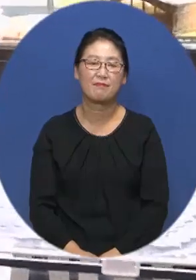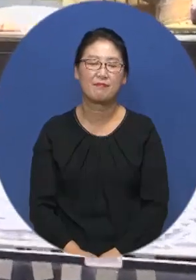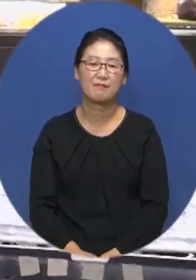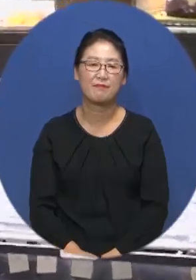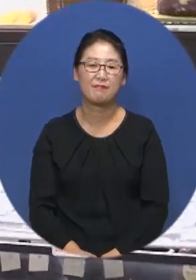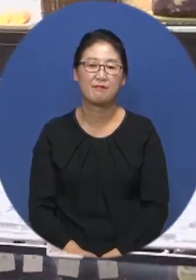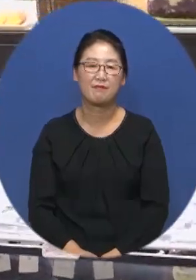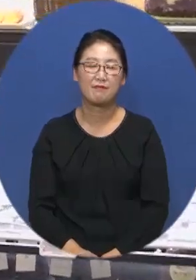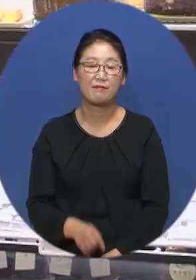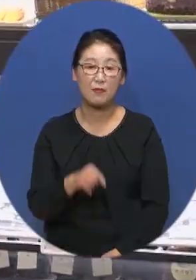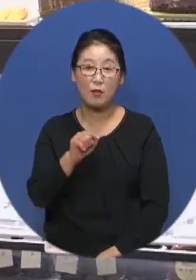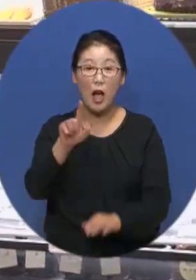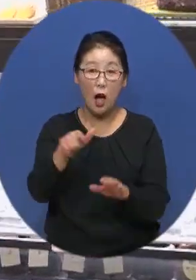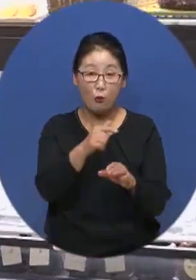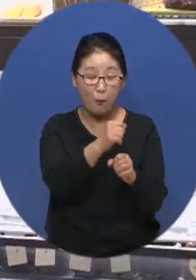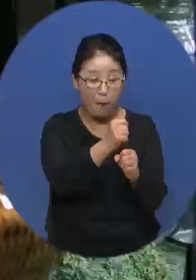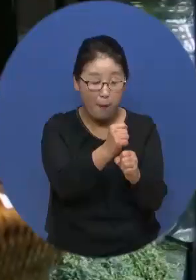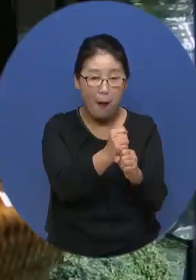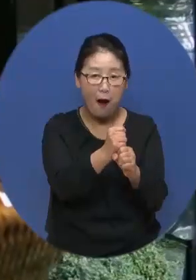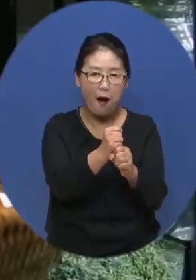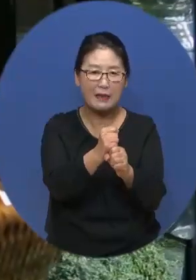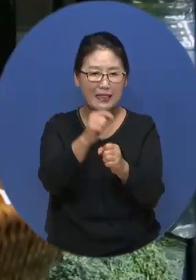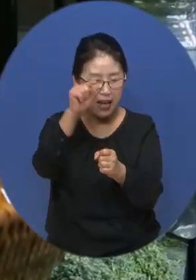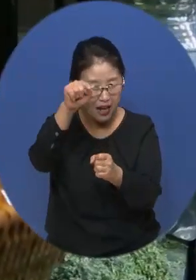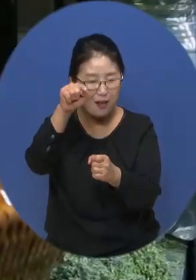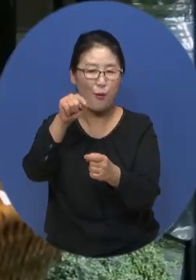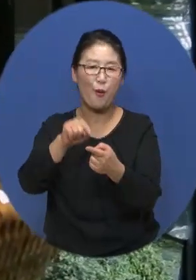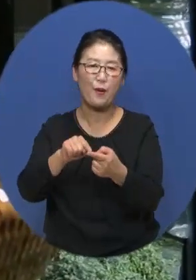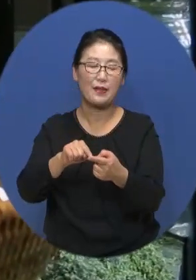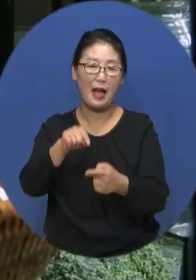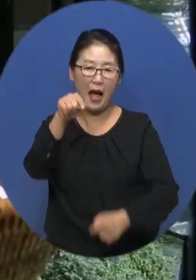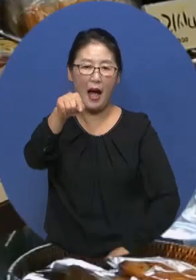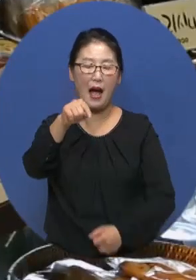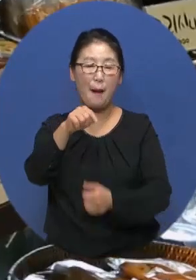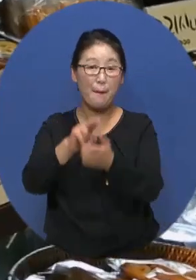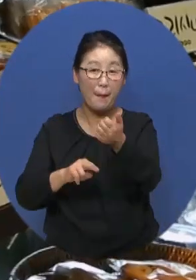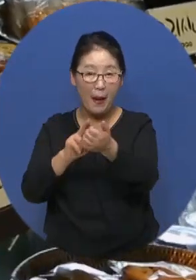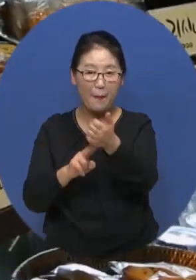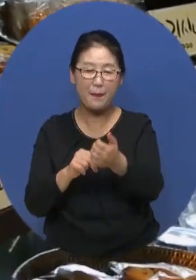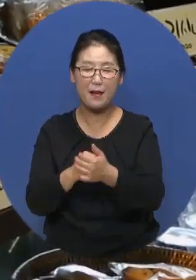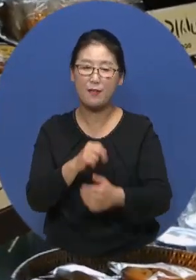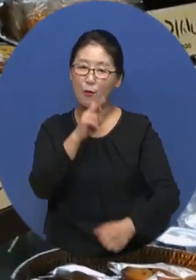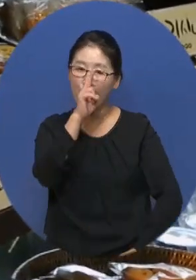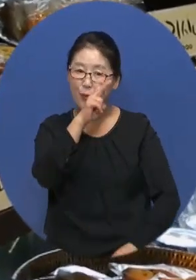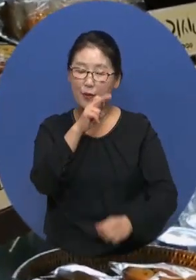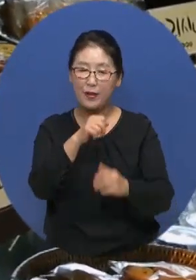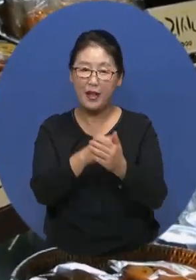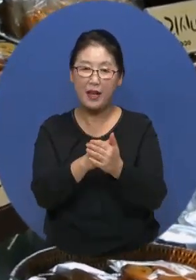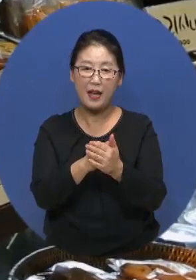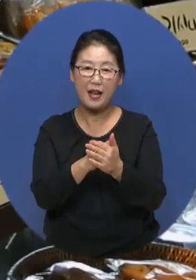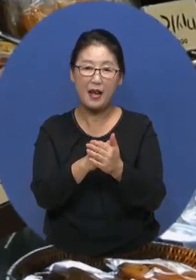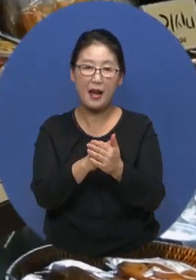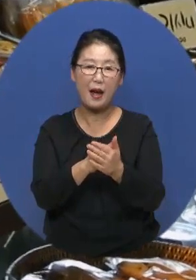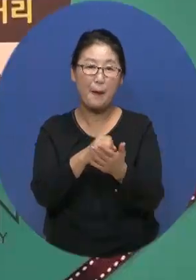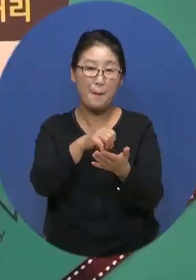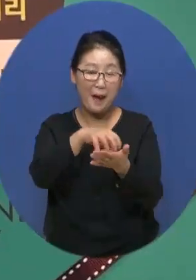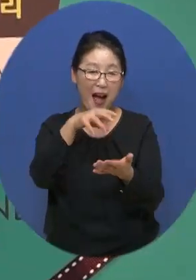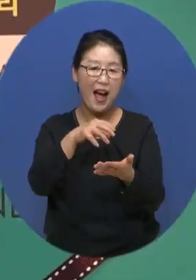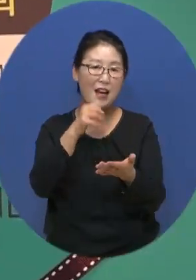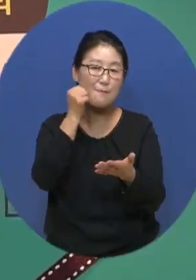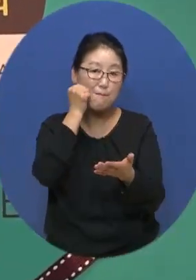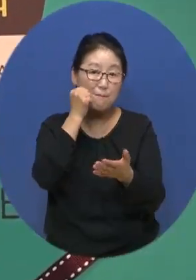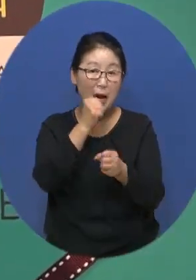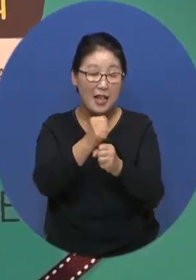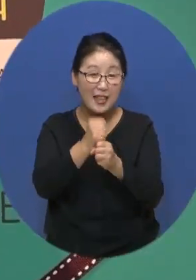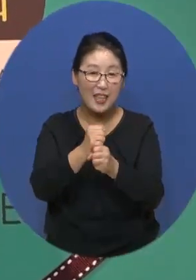그날 만든 빵은 그날 판매한다는 경영 방침으로 오전에 만들어진 신선하고 맛있는 제과 제품들이 소비자들을 기다리고